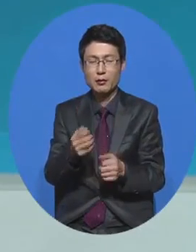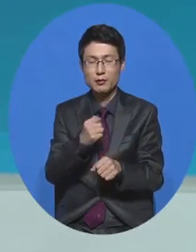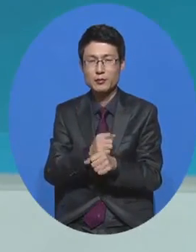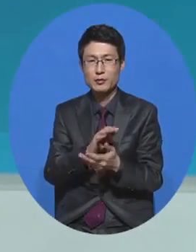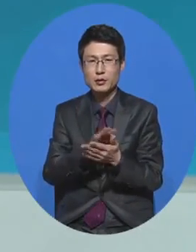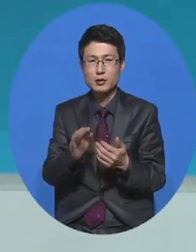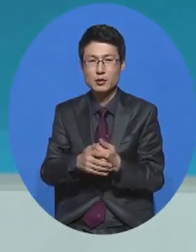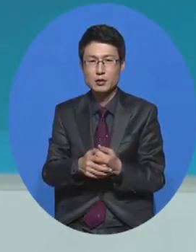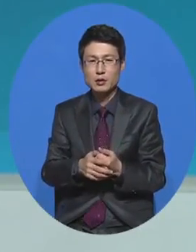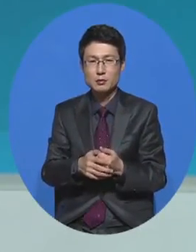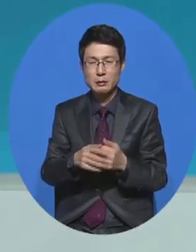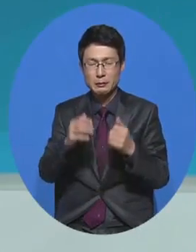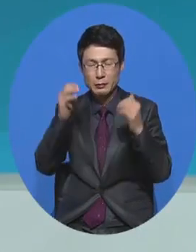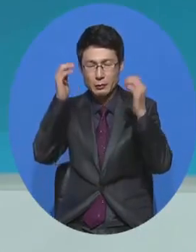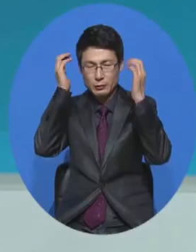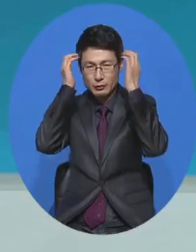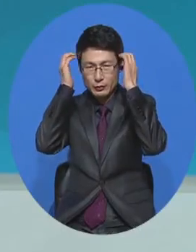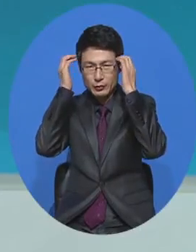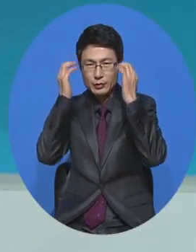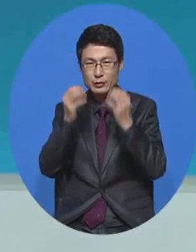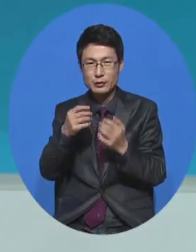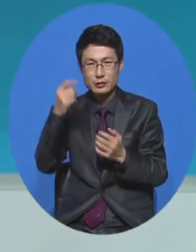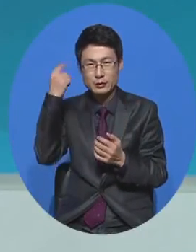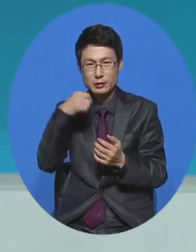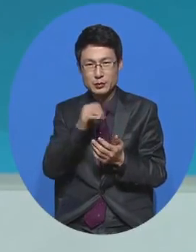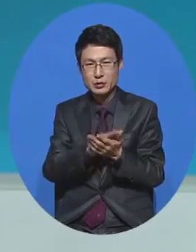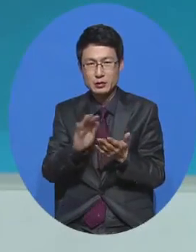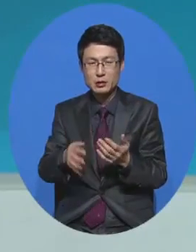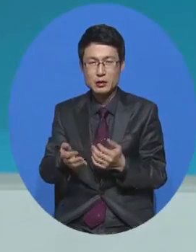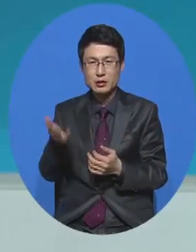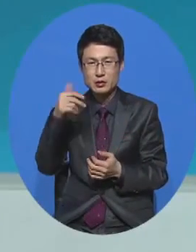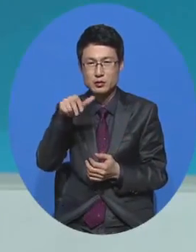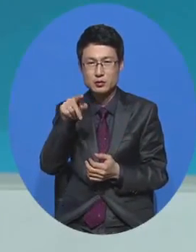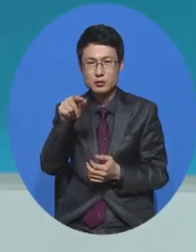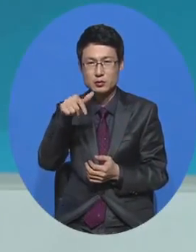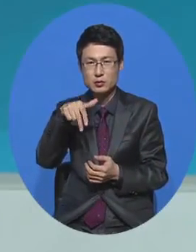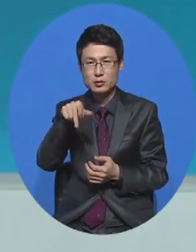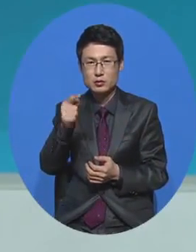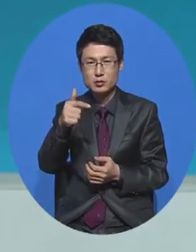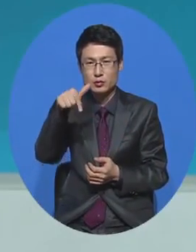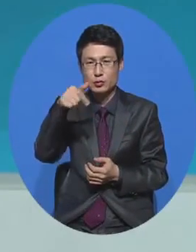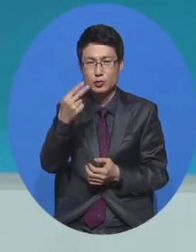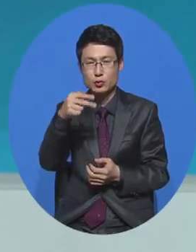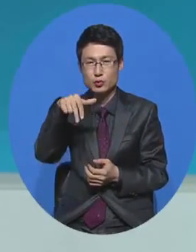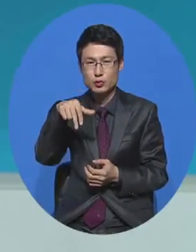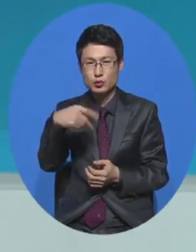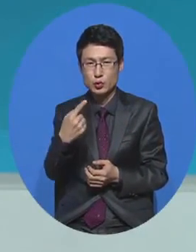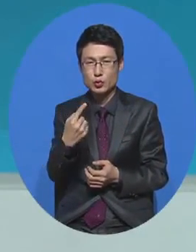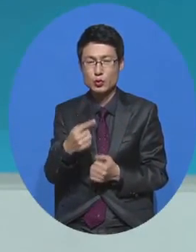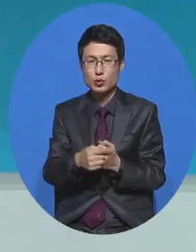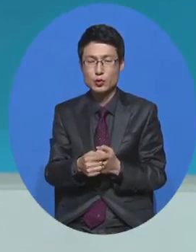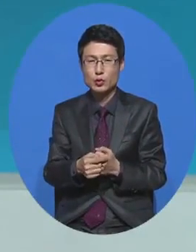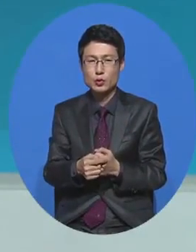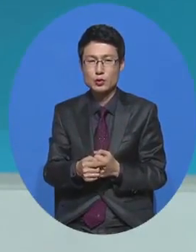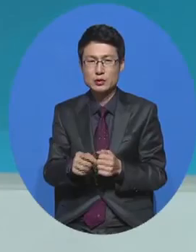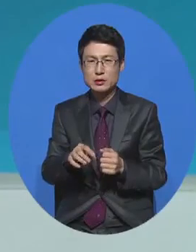거 취미로 짐작이 가는데요 예전에 전개 적 출범 단계의 그